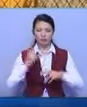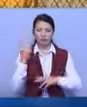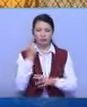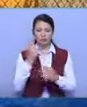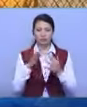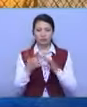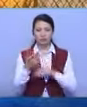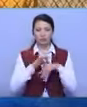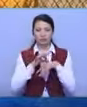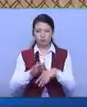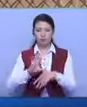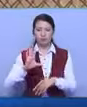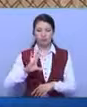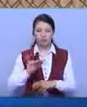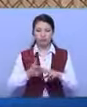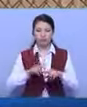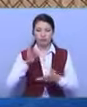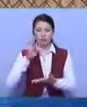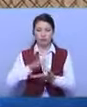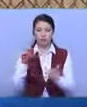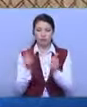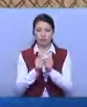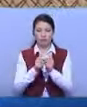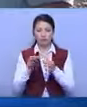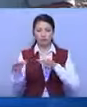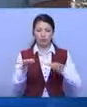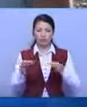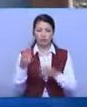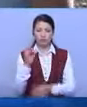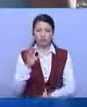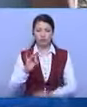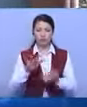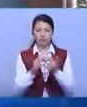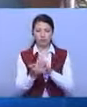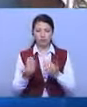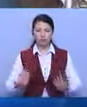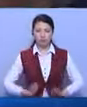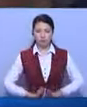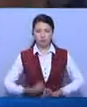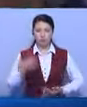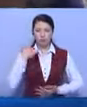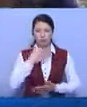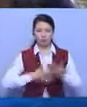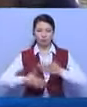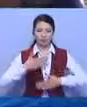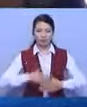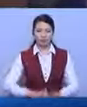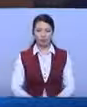мекенді газбен қамту көзделіп отыр. Орталықпен іргелес жатқан Шалдар ауылының тұрғындары көптен күткен қуаныштарына қол